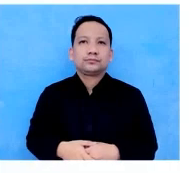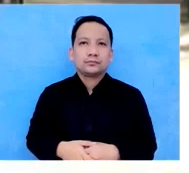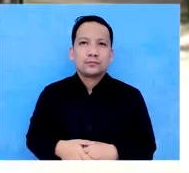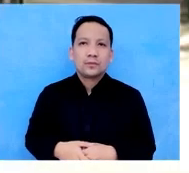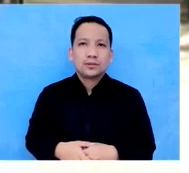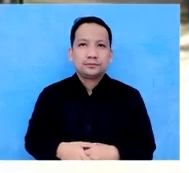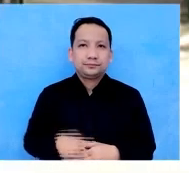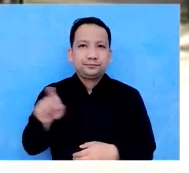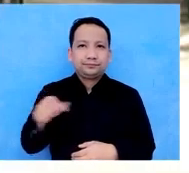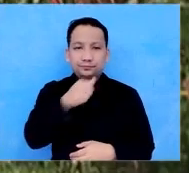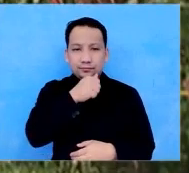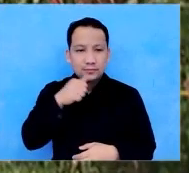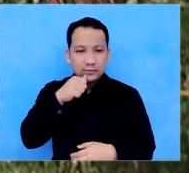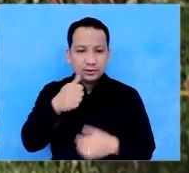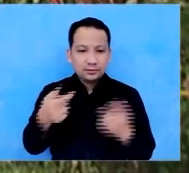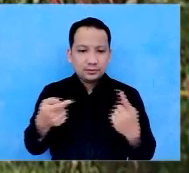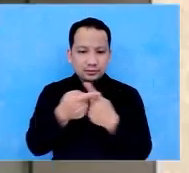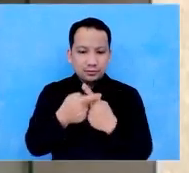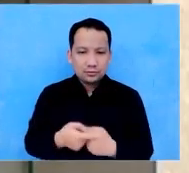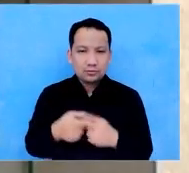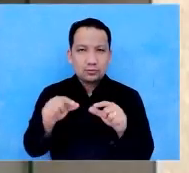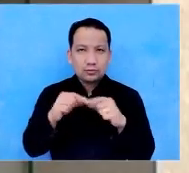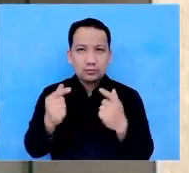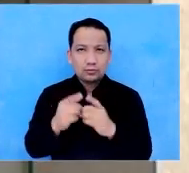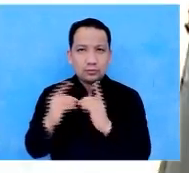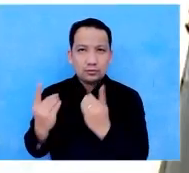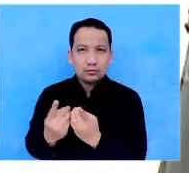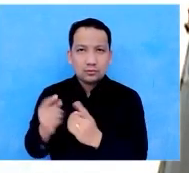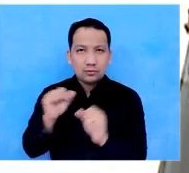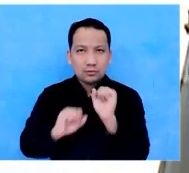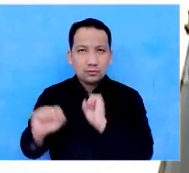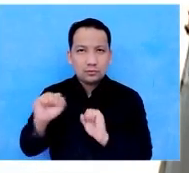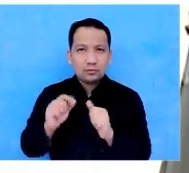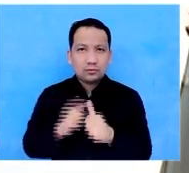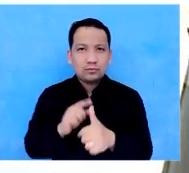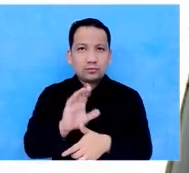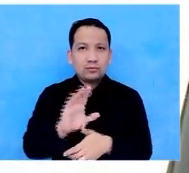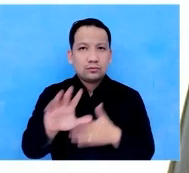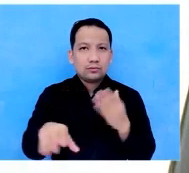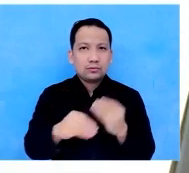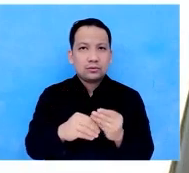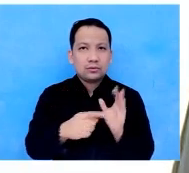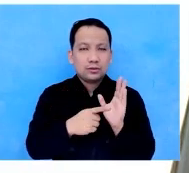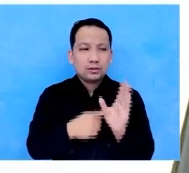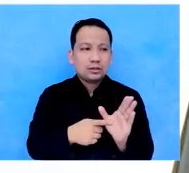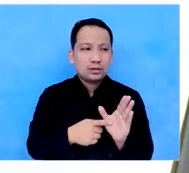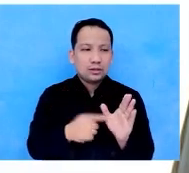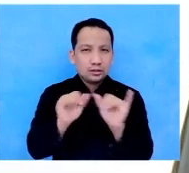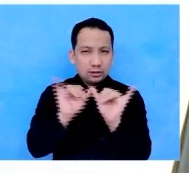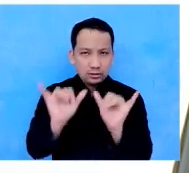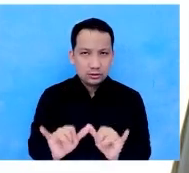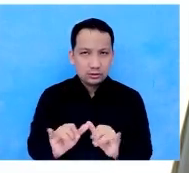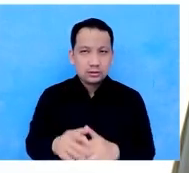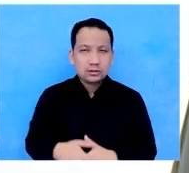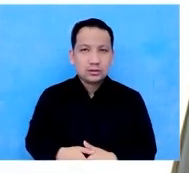Agriculture is a very complicated subject. They have to understand the science and they also have to understand the system.